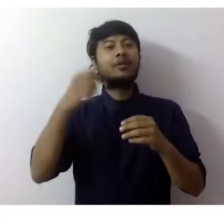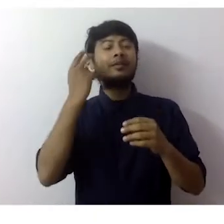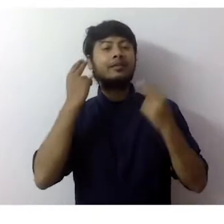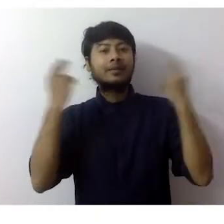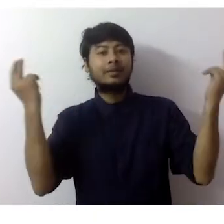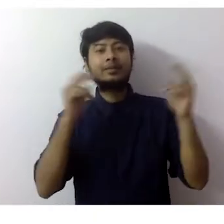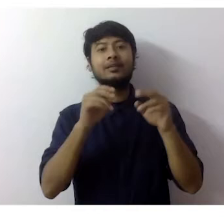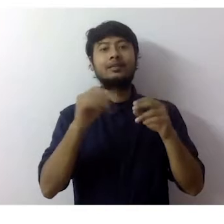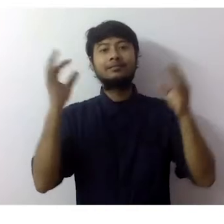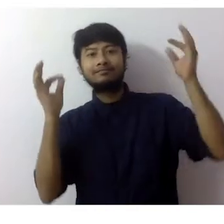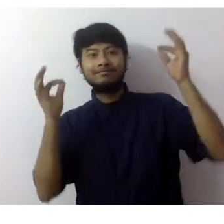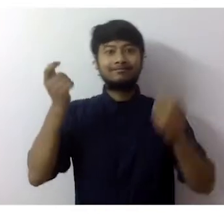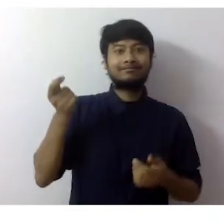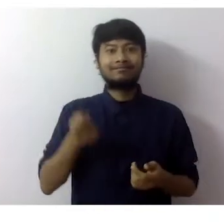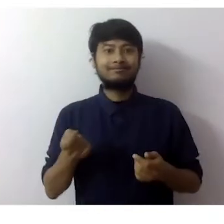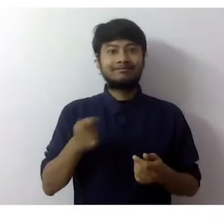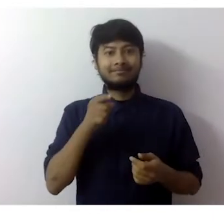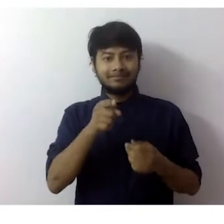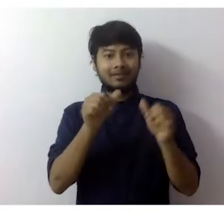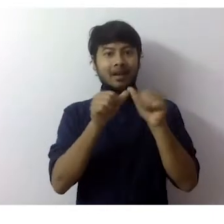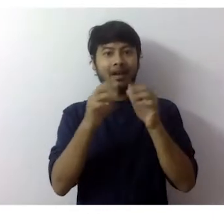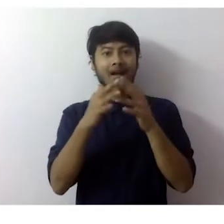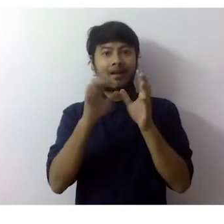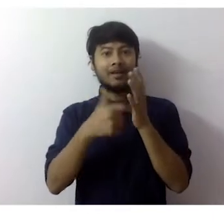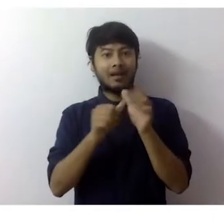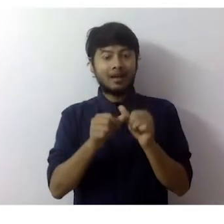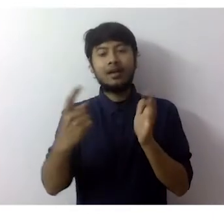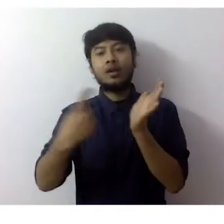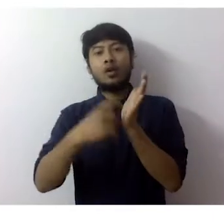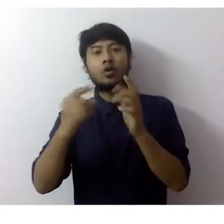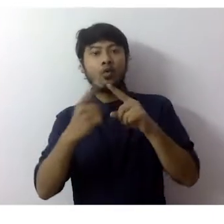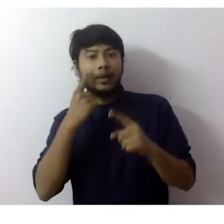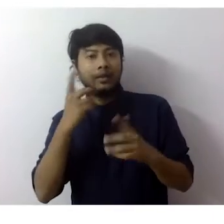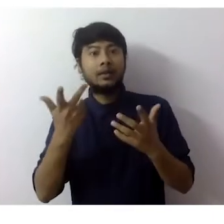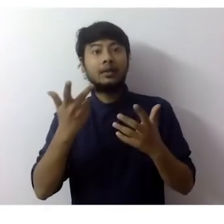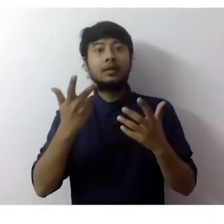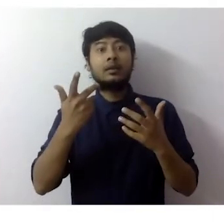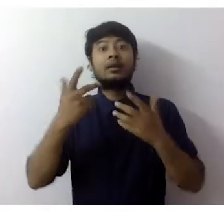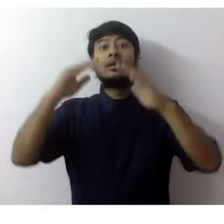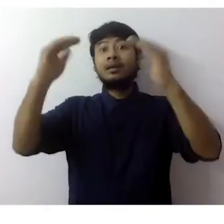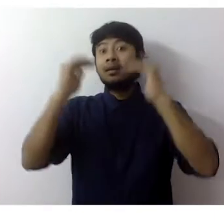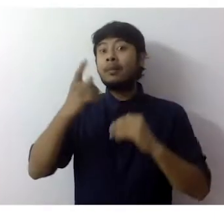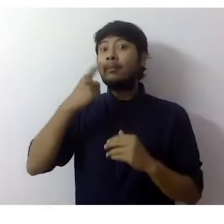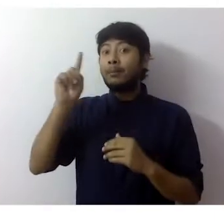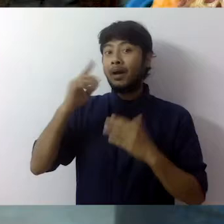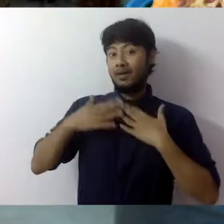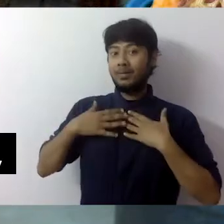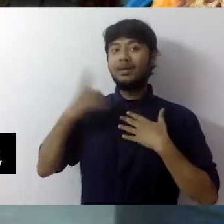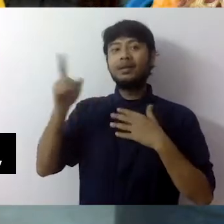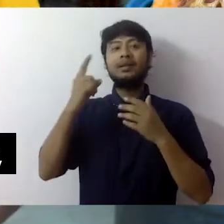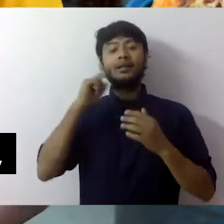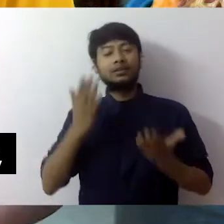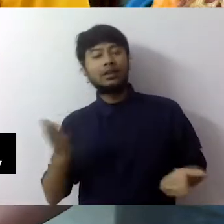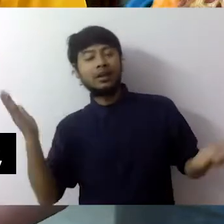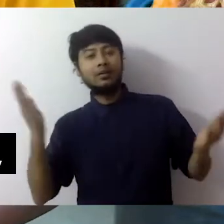सारे मूवीज़ आए। फिर उनके बाद में मेरे डैड का जनरेशन आया, देन लाइक शाहरुख खान, अजय देवगन एंड ऑल,